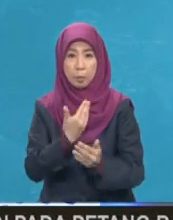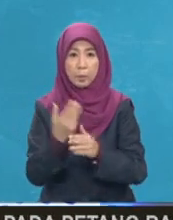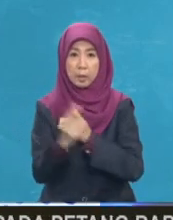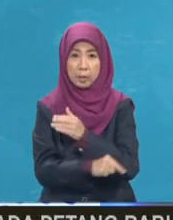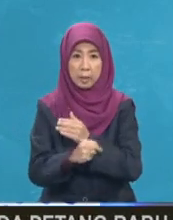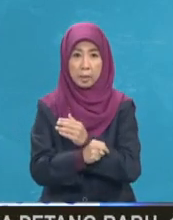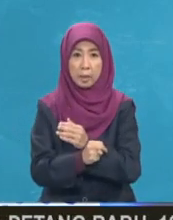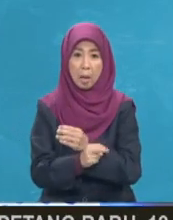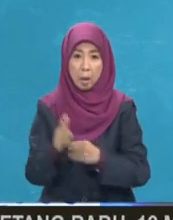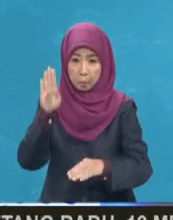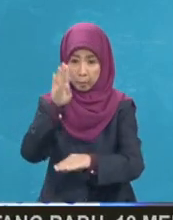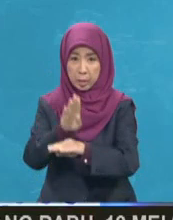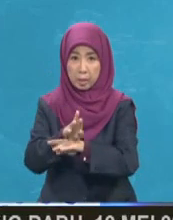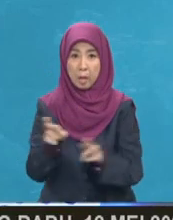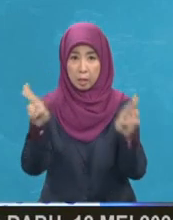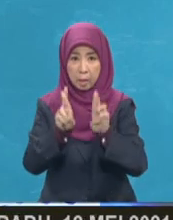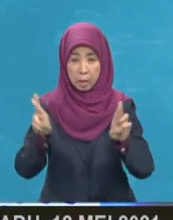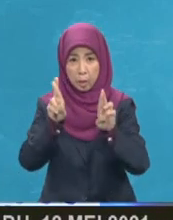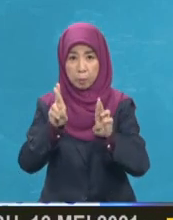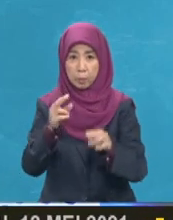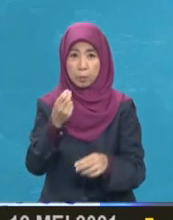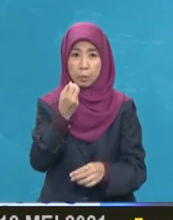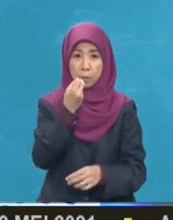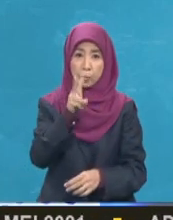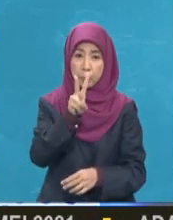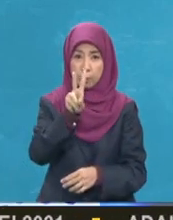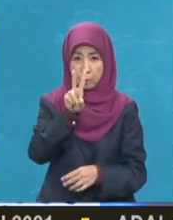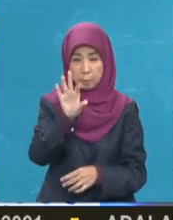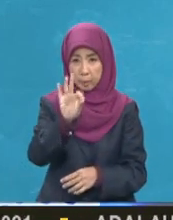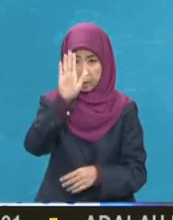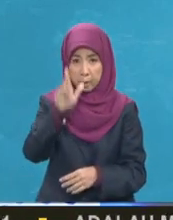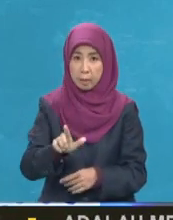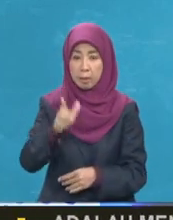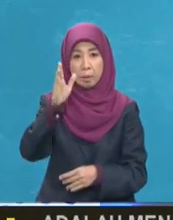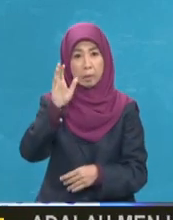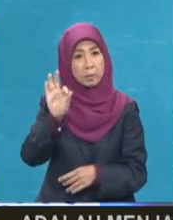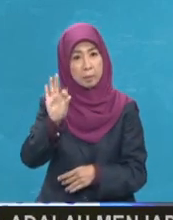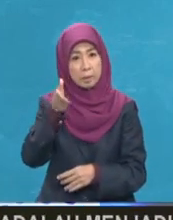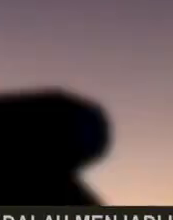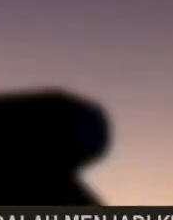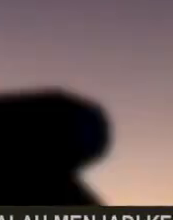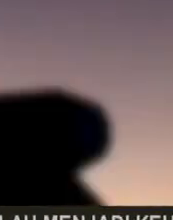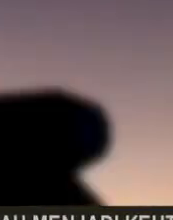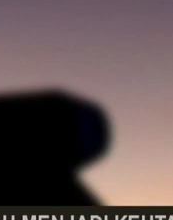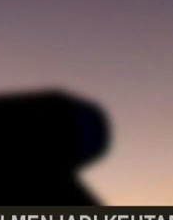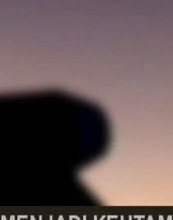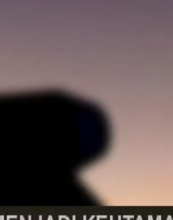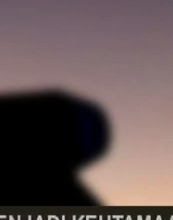pada petang hari Rabu 29 Ramadhan 1432 bersamaan